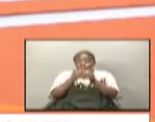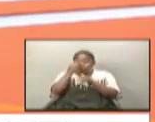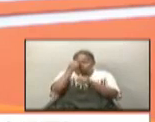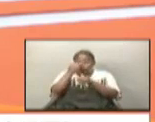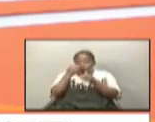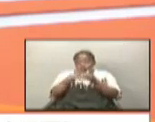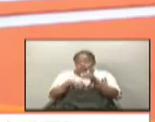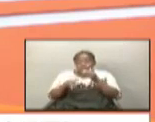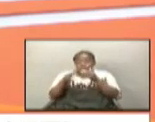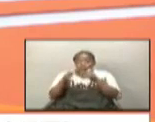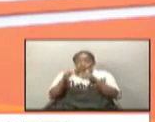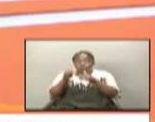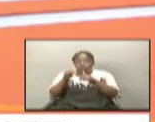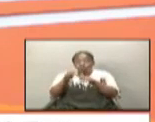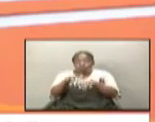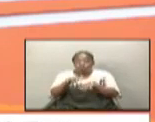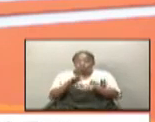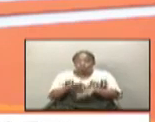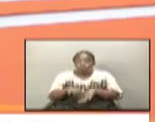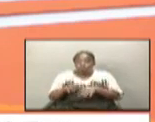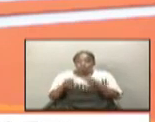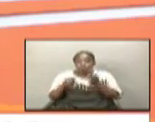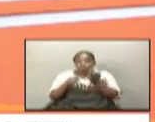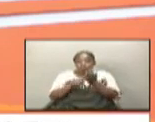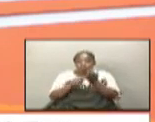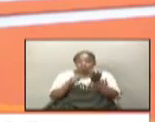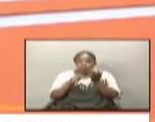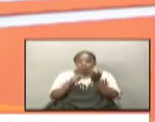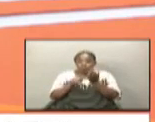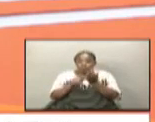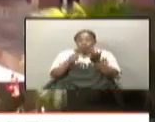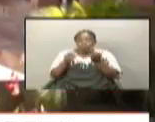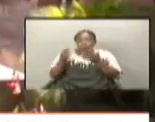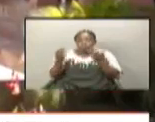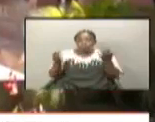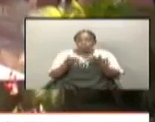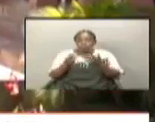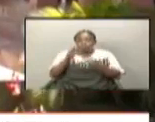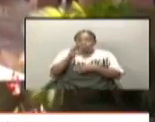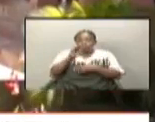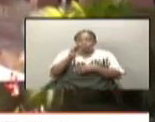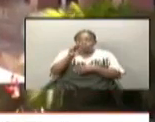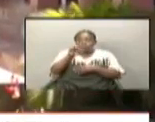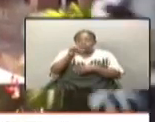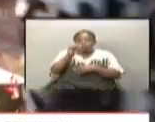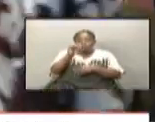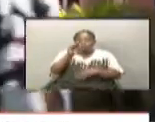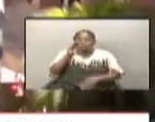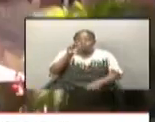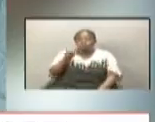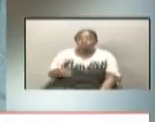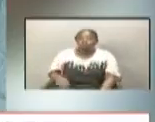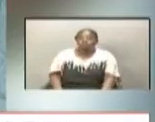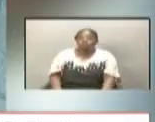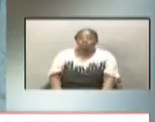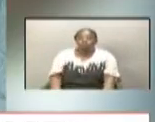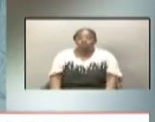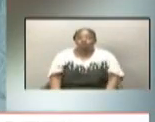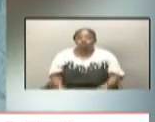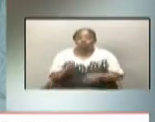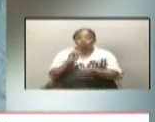agenda kuziikibwa ku lwokubiri ku ffaamu ye Buloba. Abakungubazi bakiwa amaka g'abadde omuwabuzi wa pulezidenti mu nsonga z'amawulire John